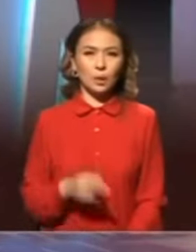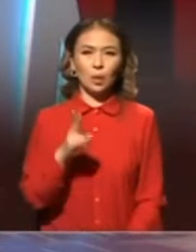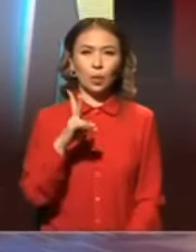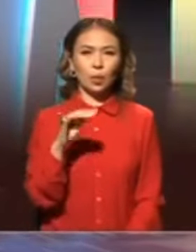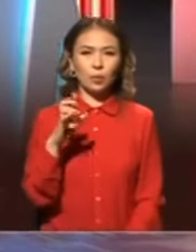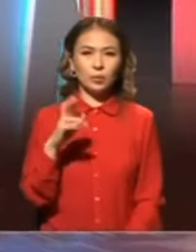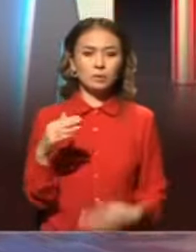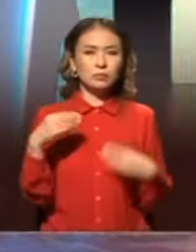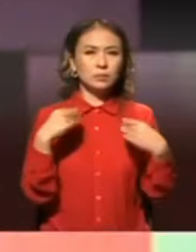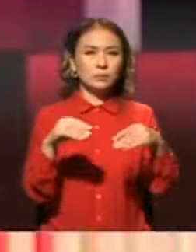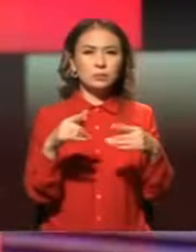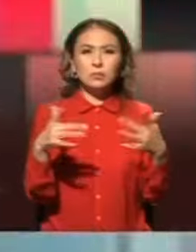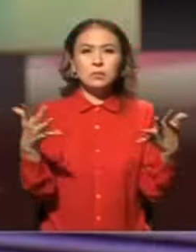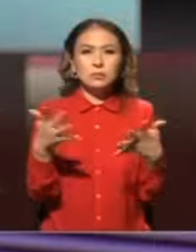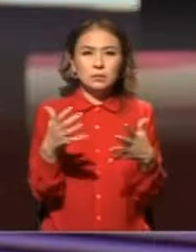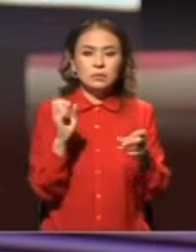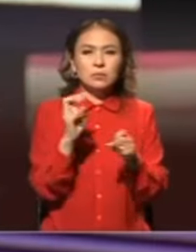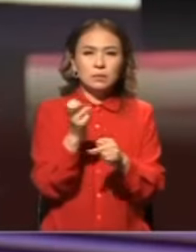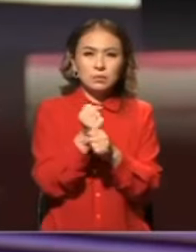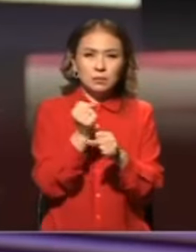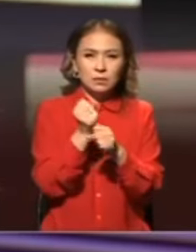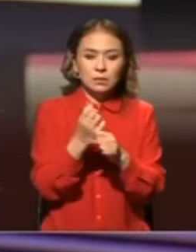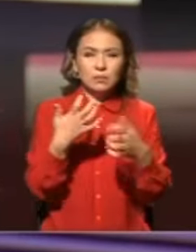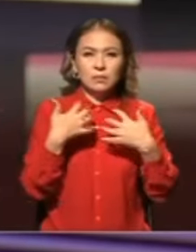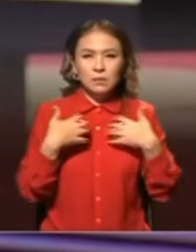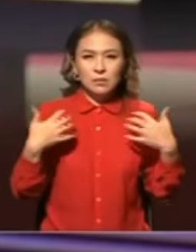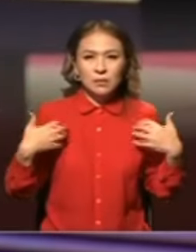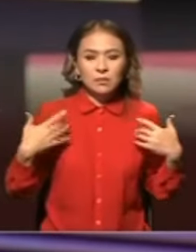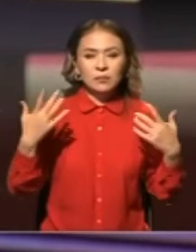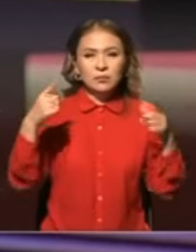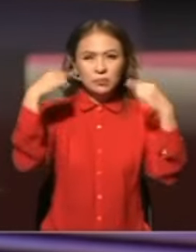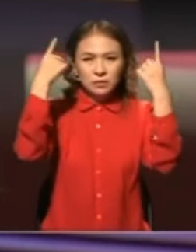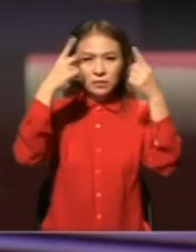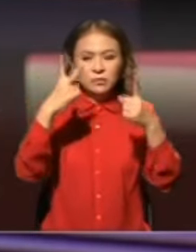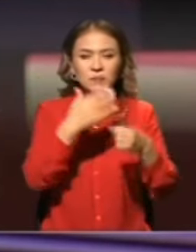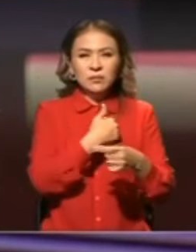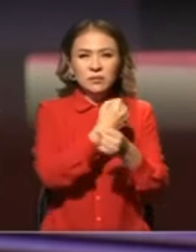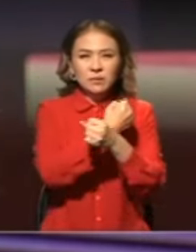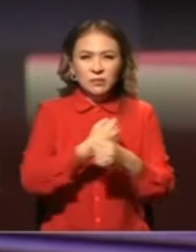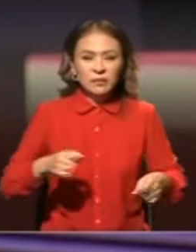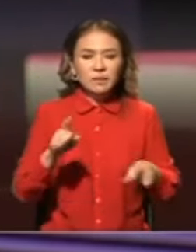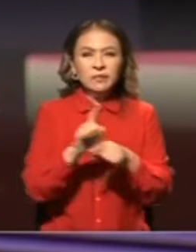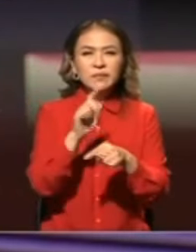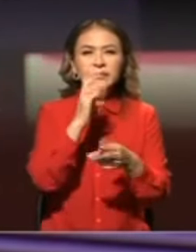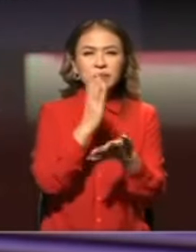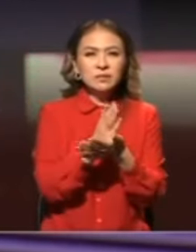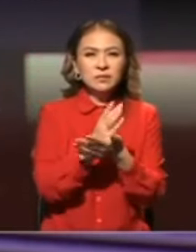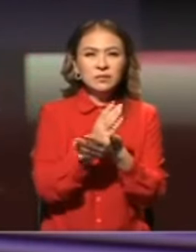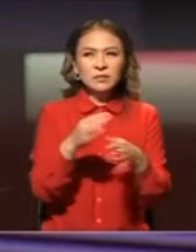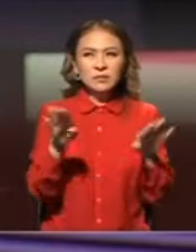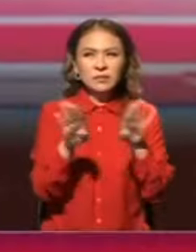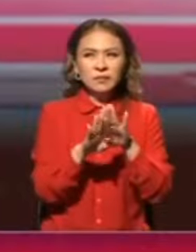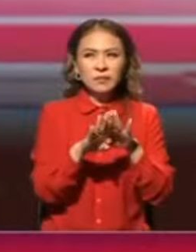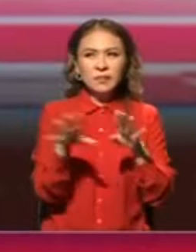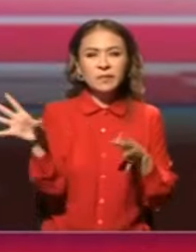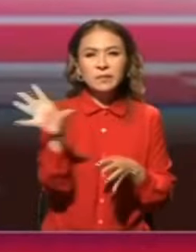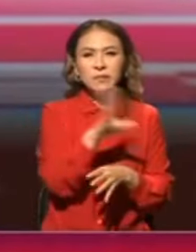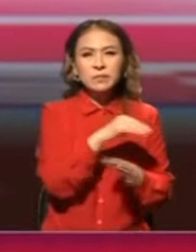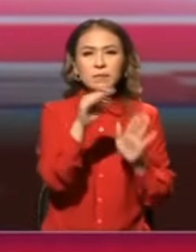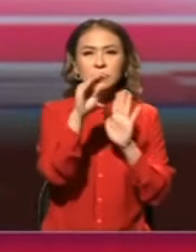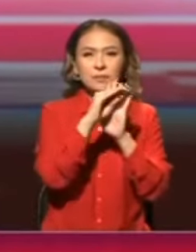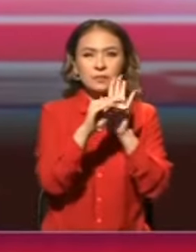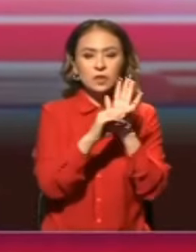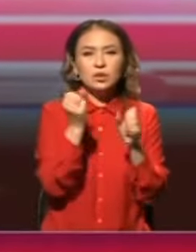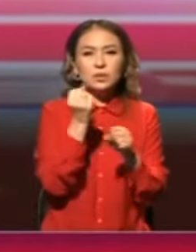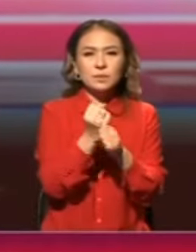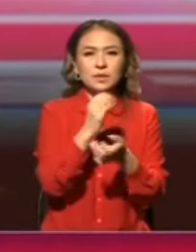қалай қояды, не істейді. Одан кейін мал шаруашылығы, қойды семірткісі келген адам, ана жерде қойлар тұр. Сол жерде барлық бағдарлама